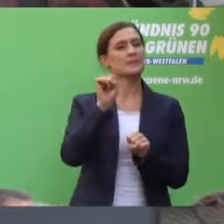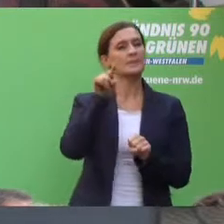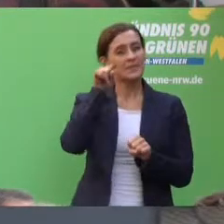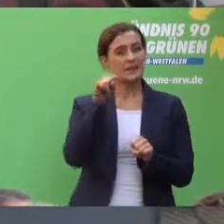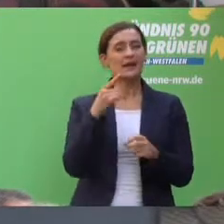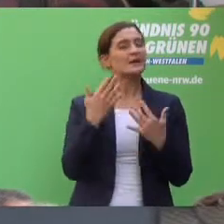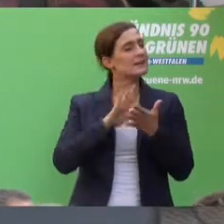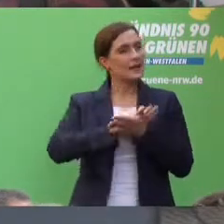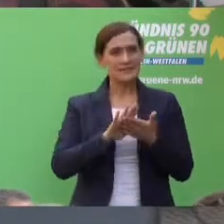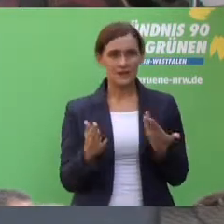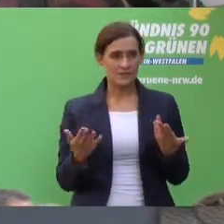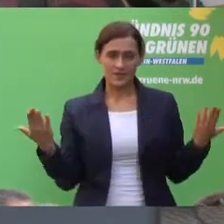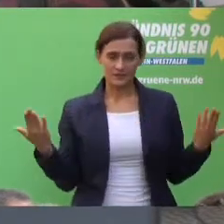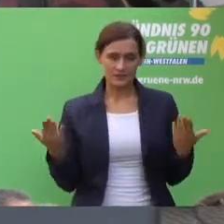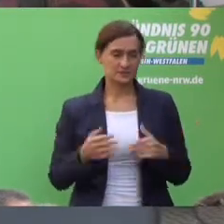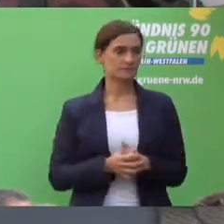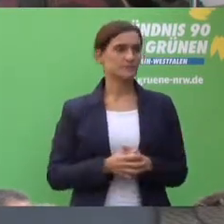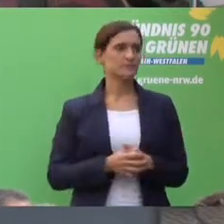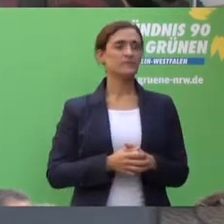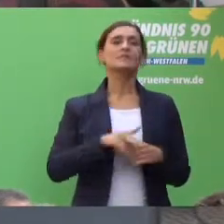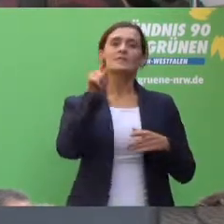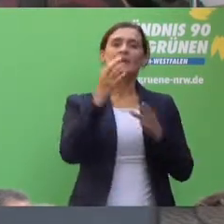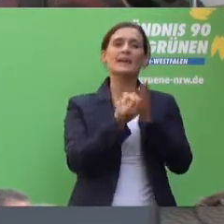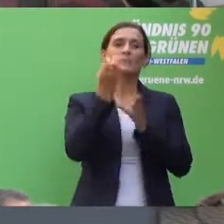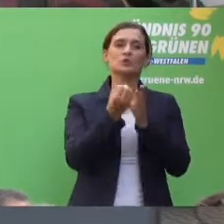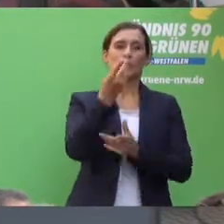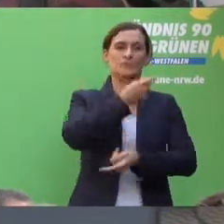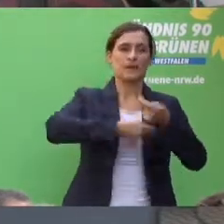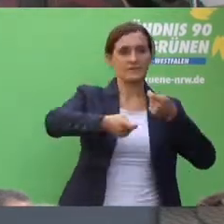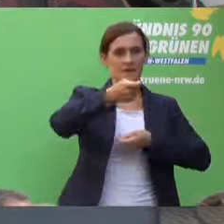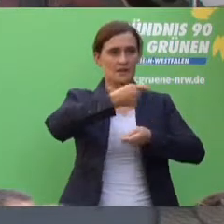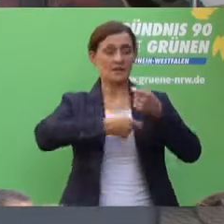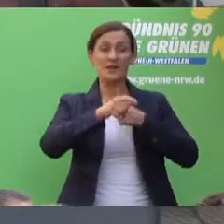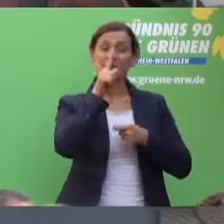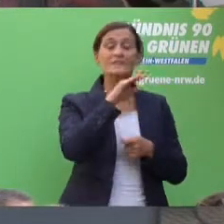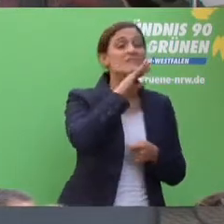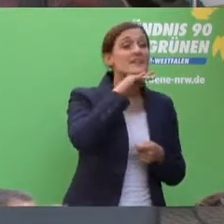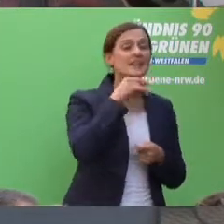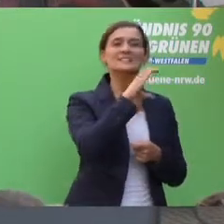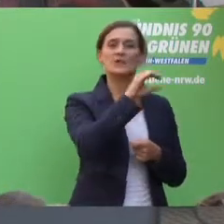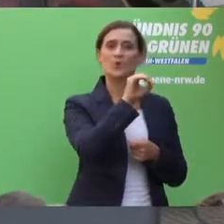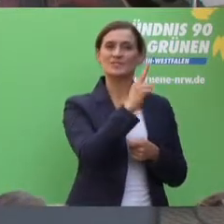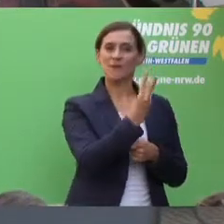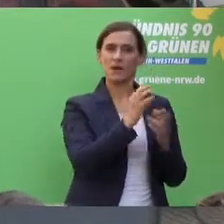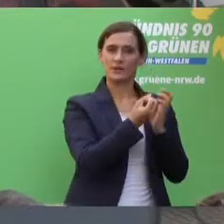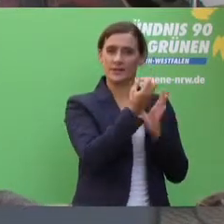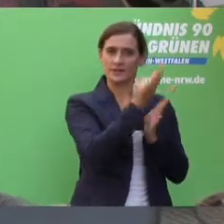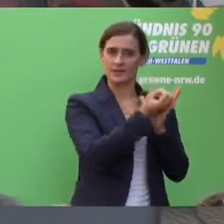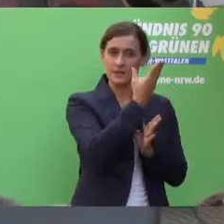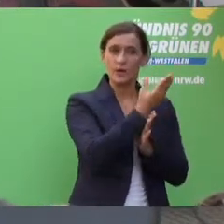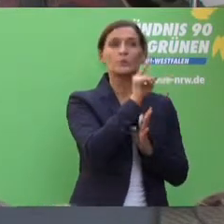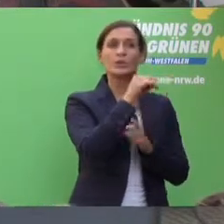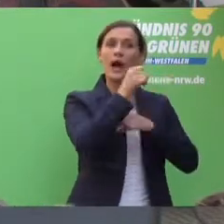ganz einfach. Es ist der Emissionshandel. Wer viel CO2 ausstößt, muss